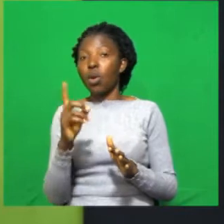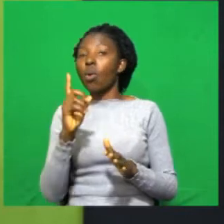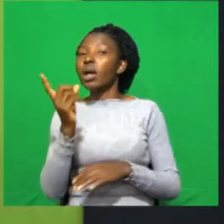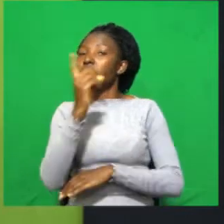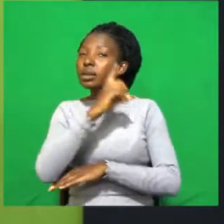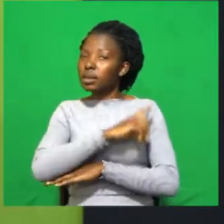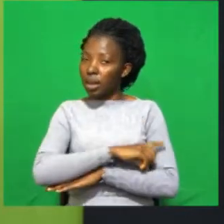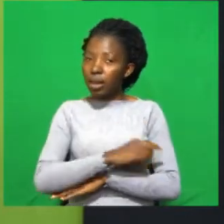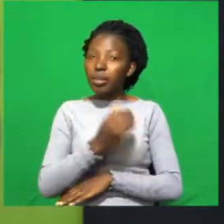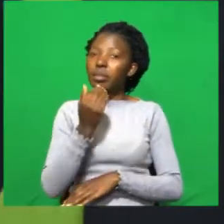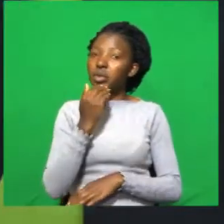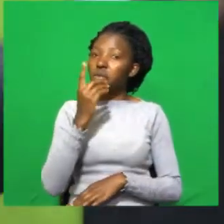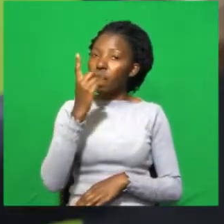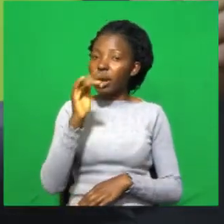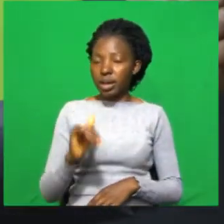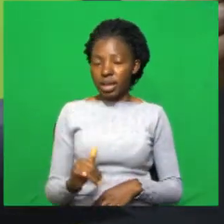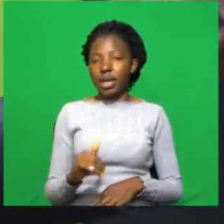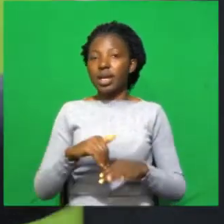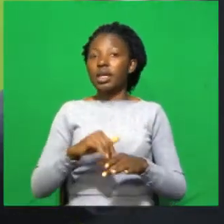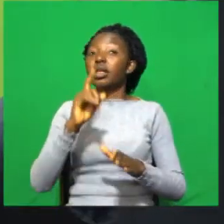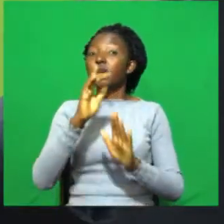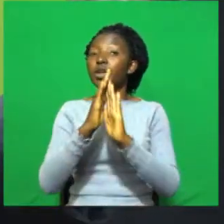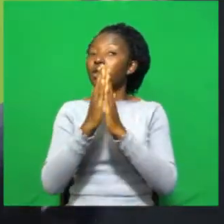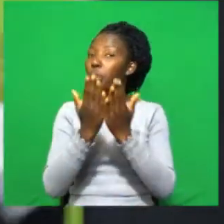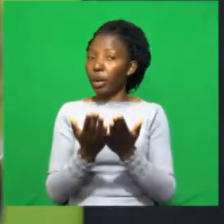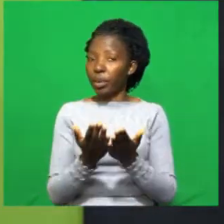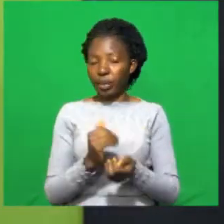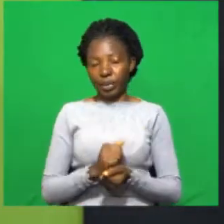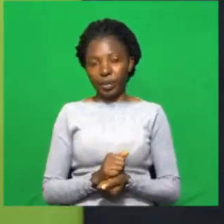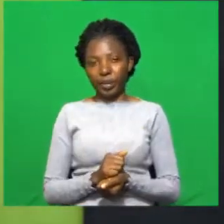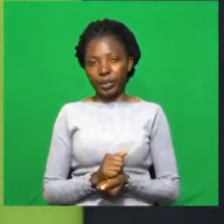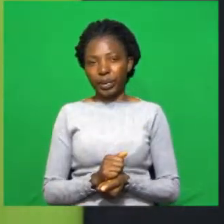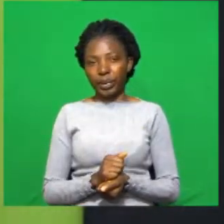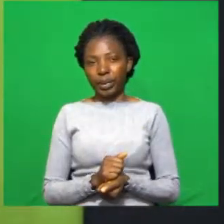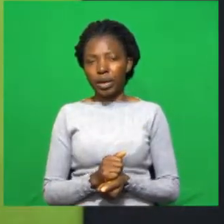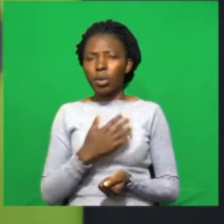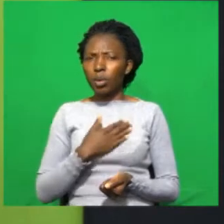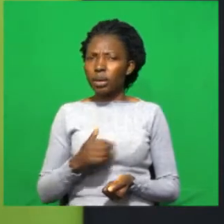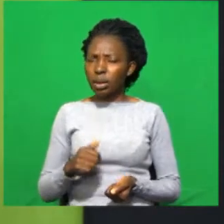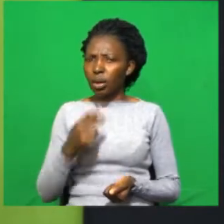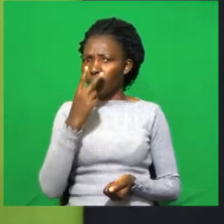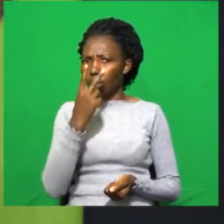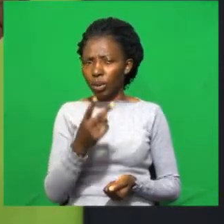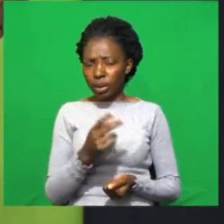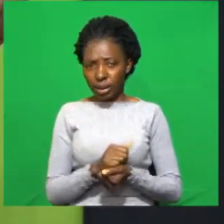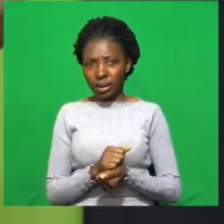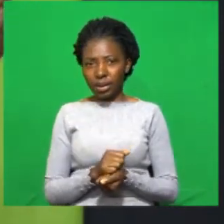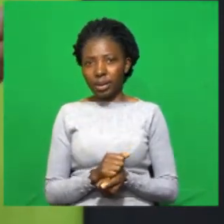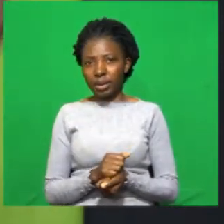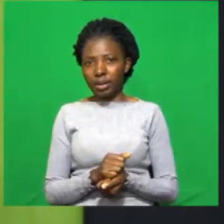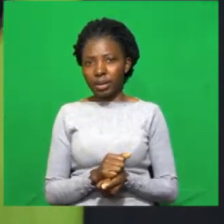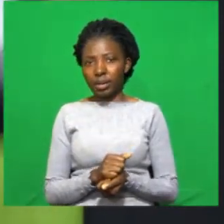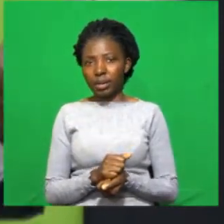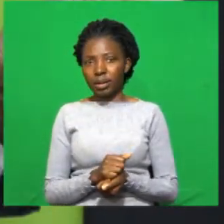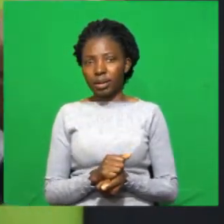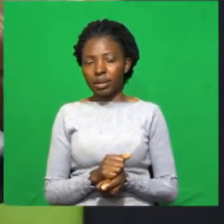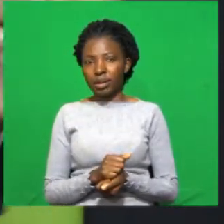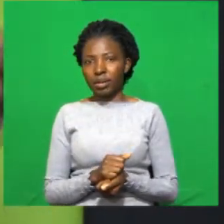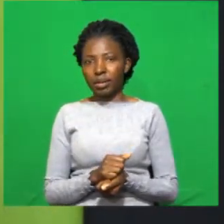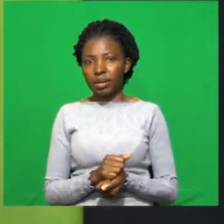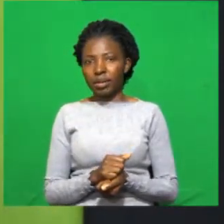day represents 1 year. Handitika? Saka toda kuti tuone imimi mandudza mamusingazoni ndikuda